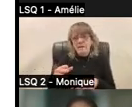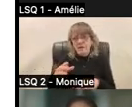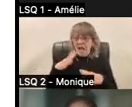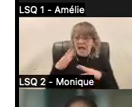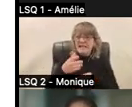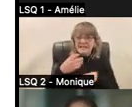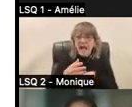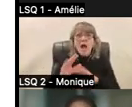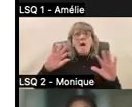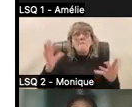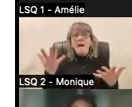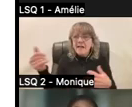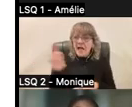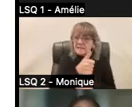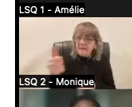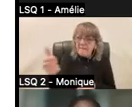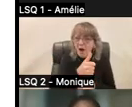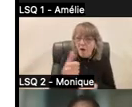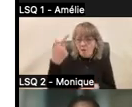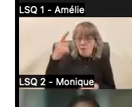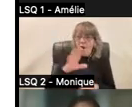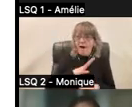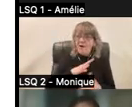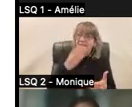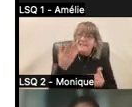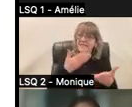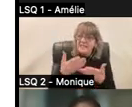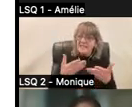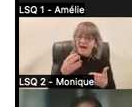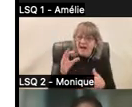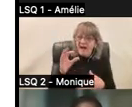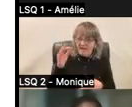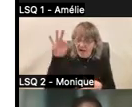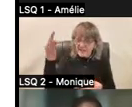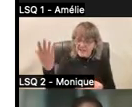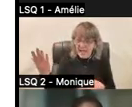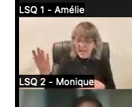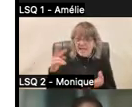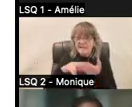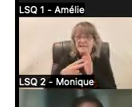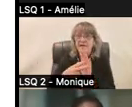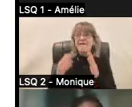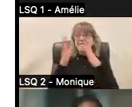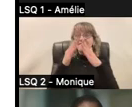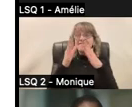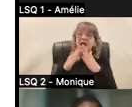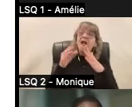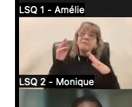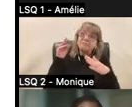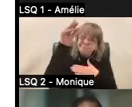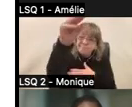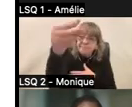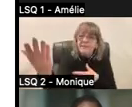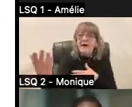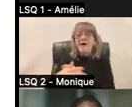mode de transport pour accéder aux services en français des centres urbains avoisinants, puisque les régions